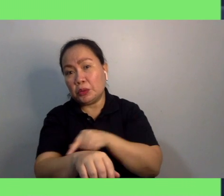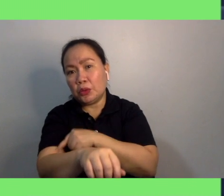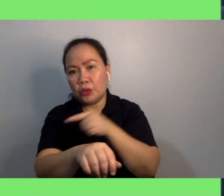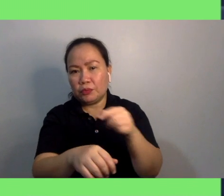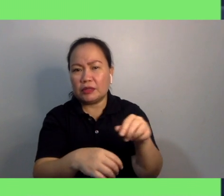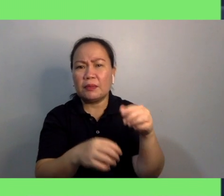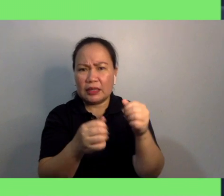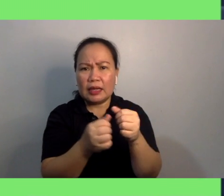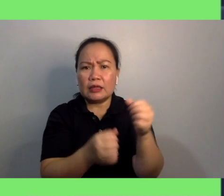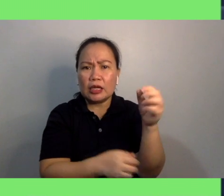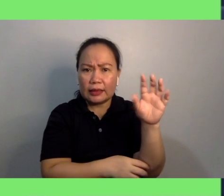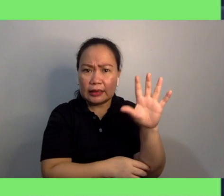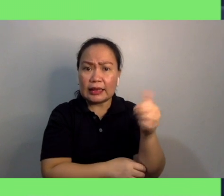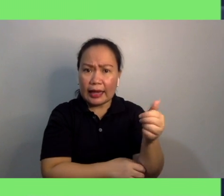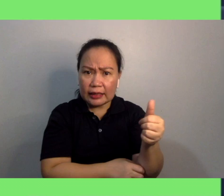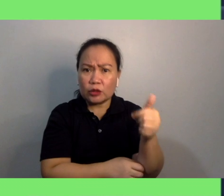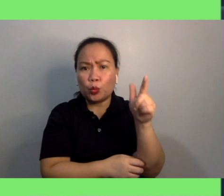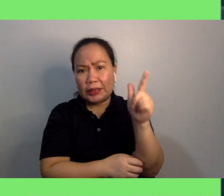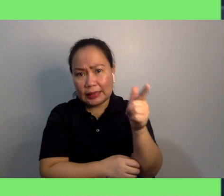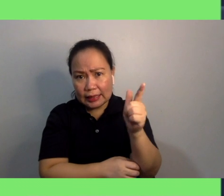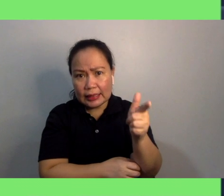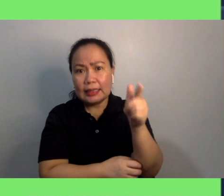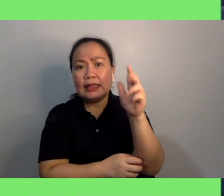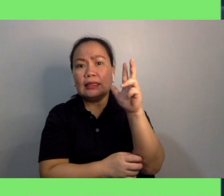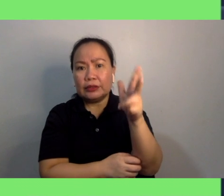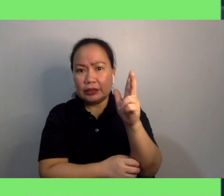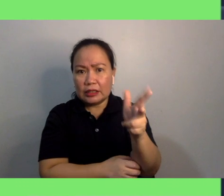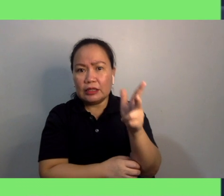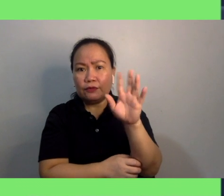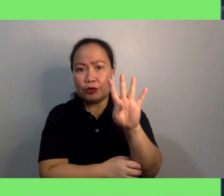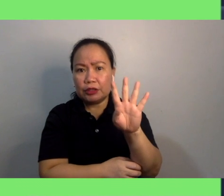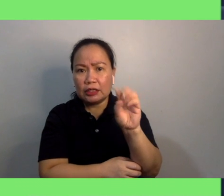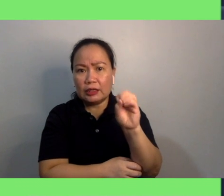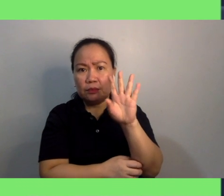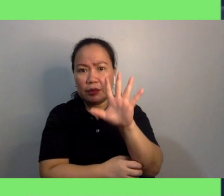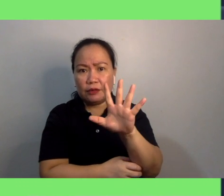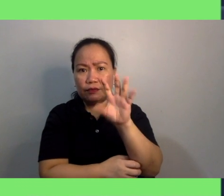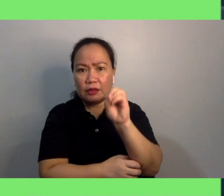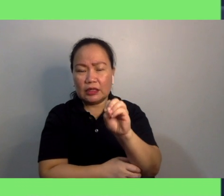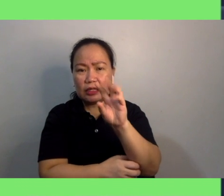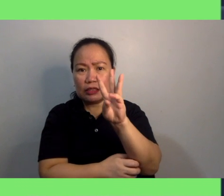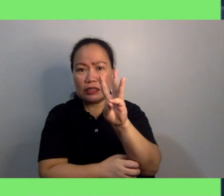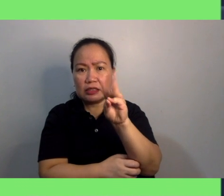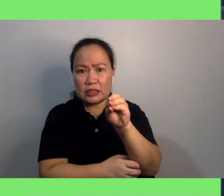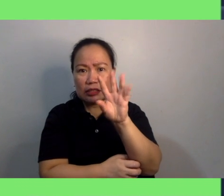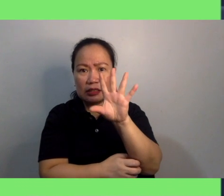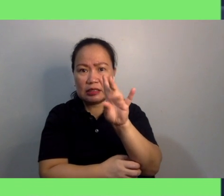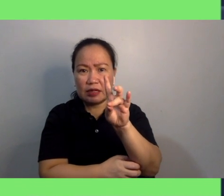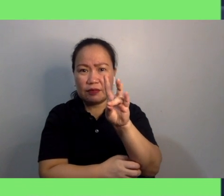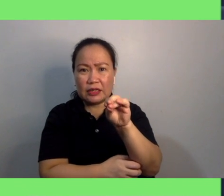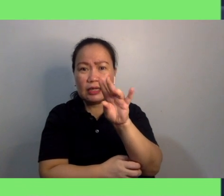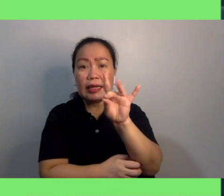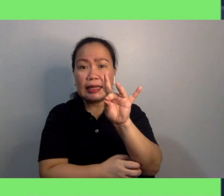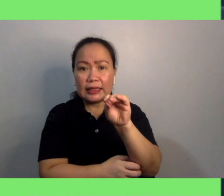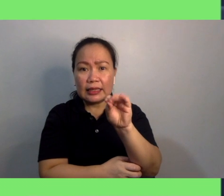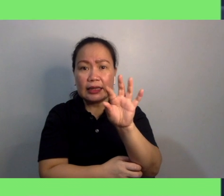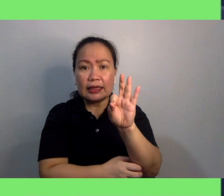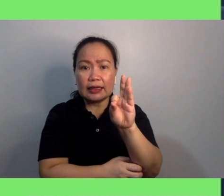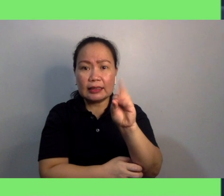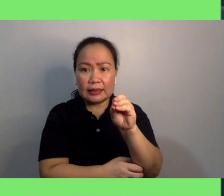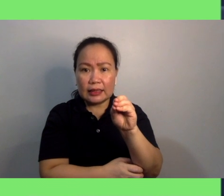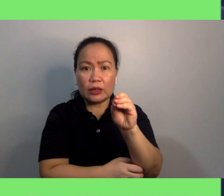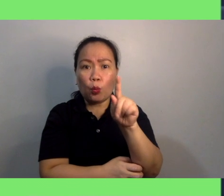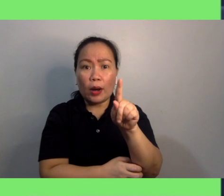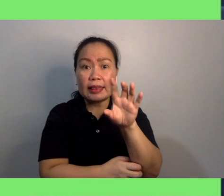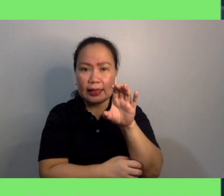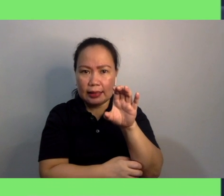matagal. So, by 10s tayo. 10, 20, 30, 40, 50, 60, 70, 80,